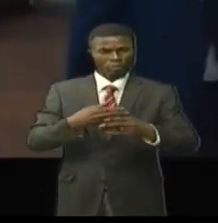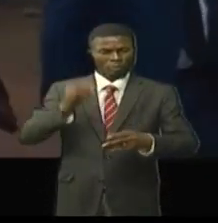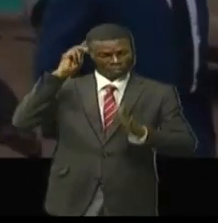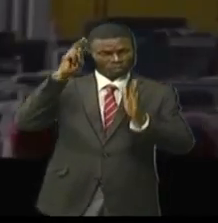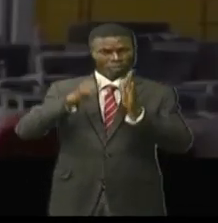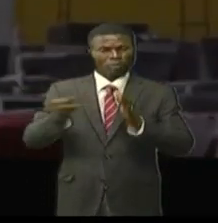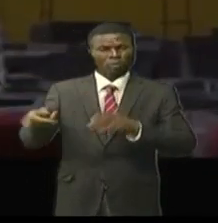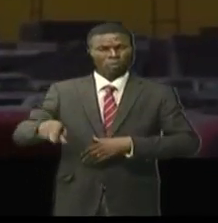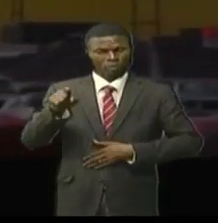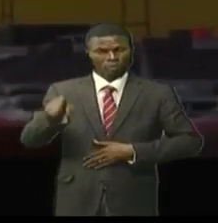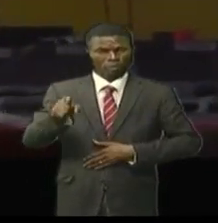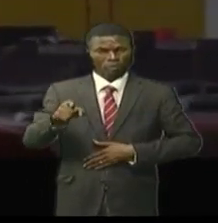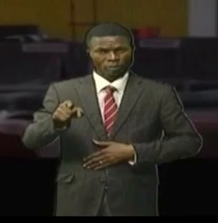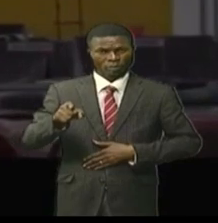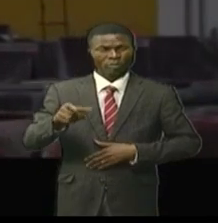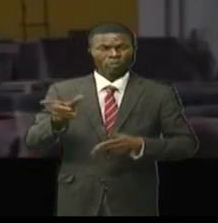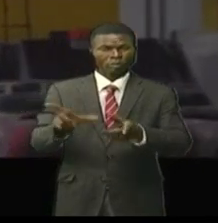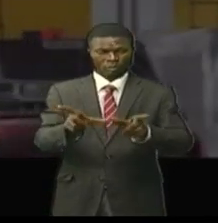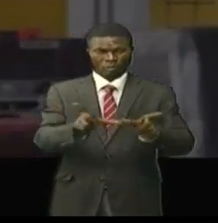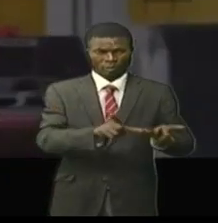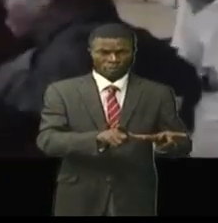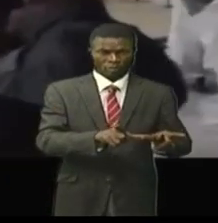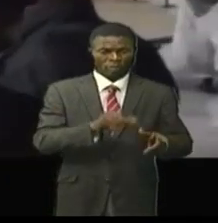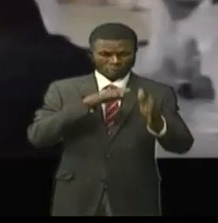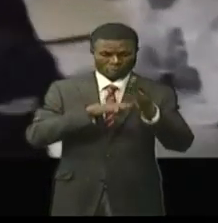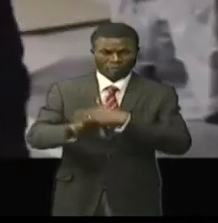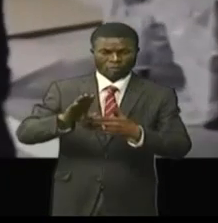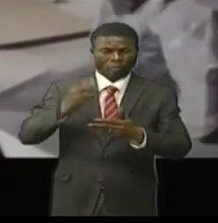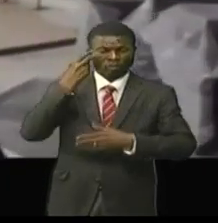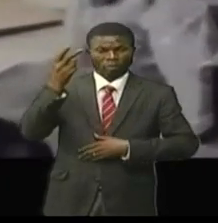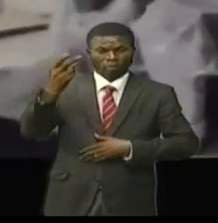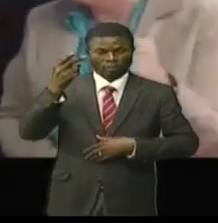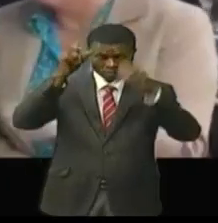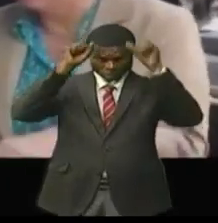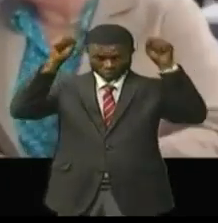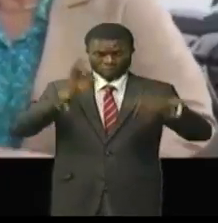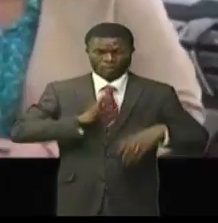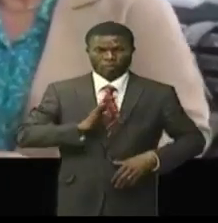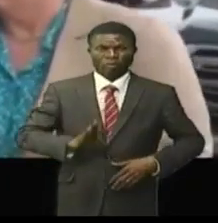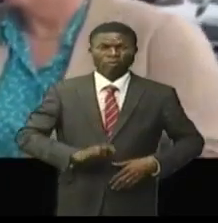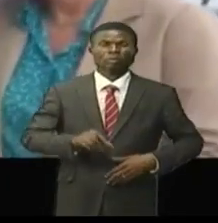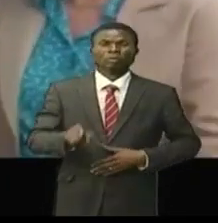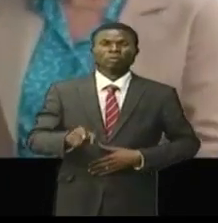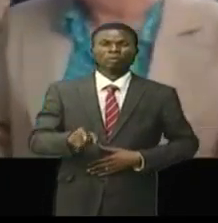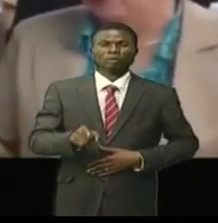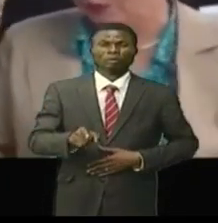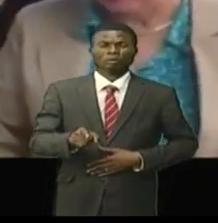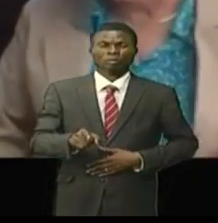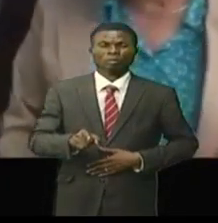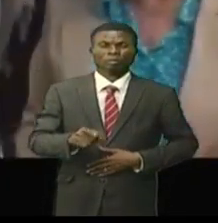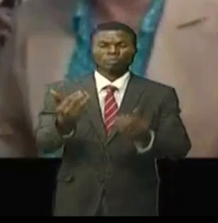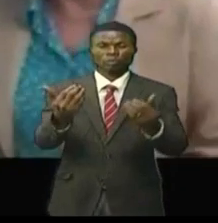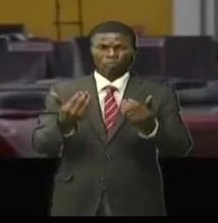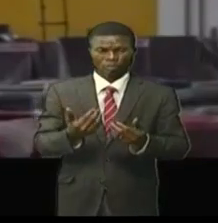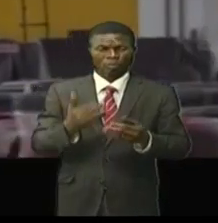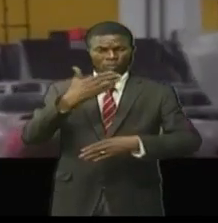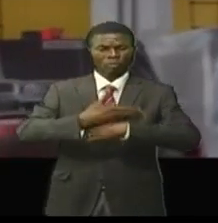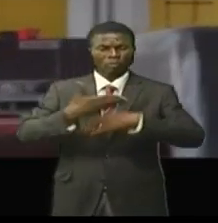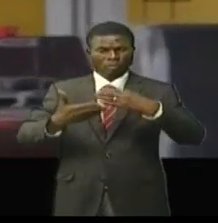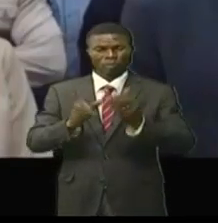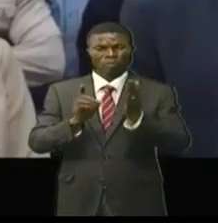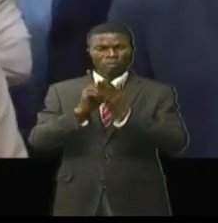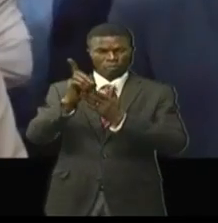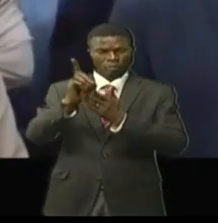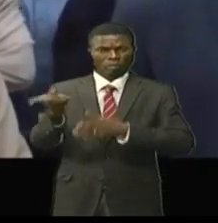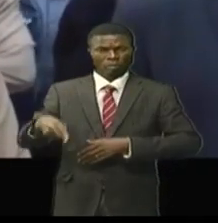gouvernement provincial du Lualaba qui s'inscrit dans la vision du chef de l'État, Félix Antoine Tshisekedi, volet reconstruction et